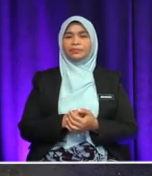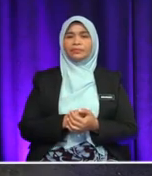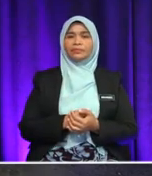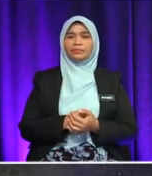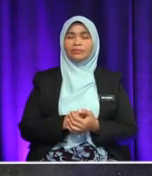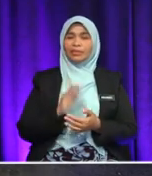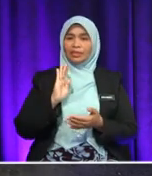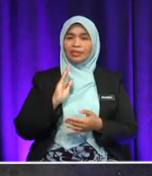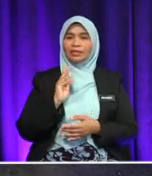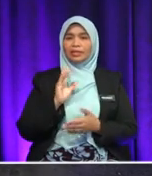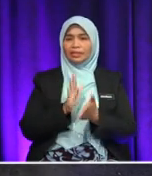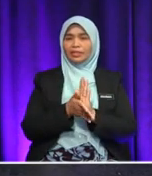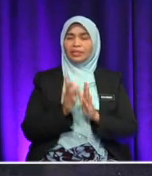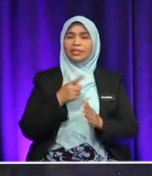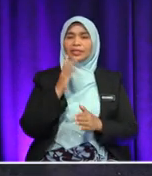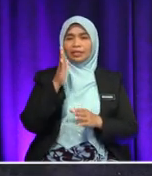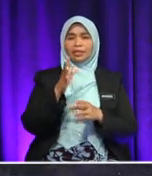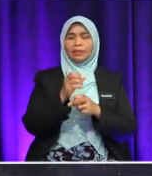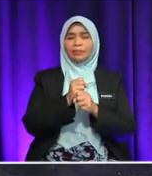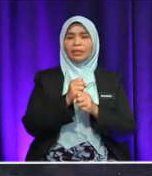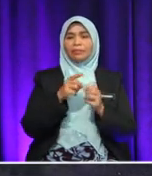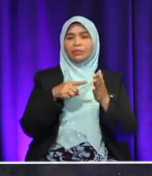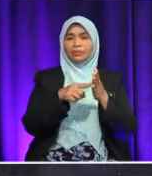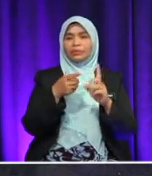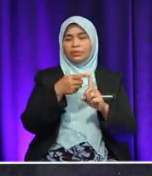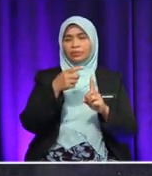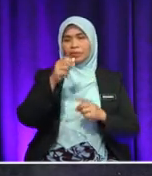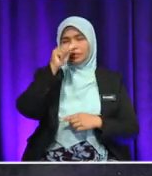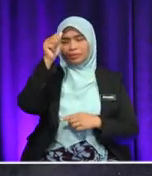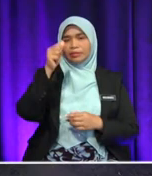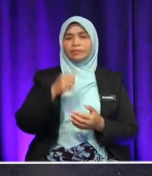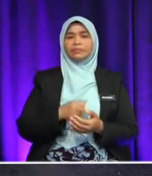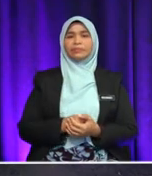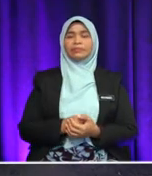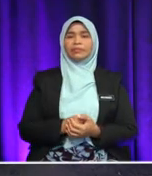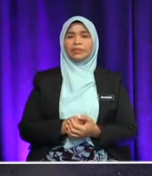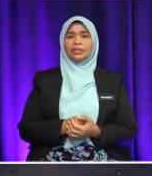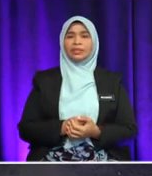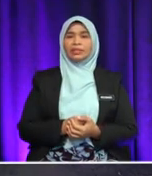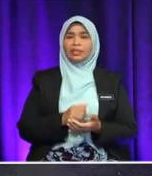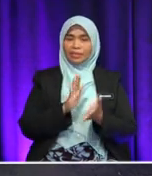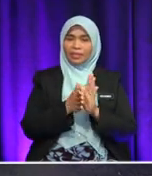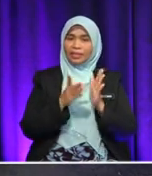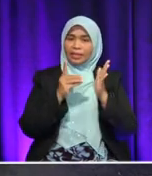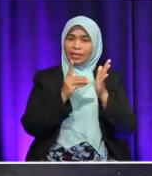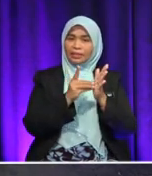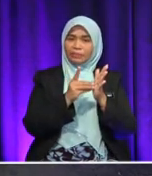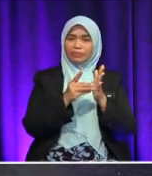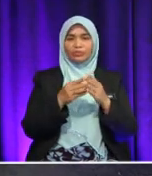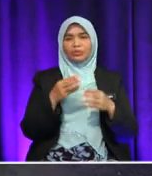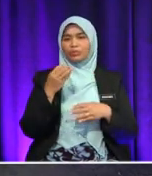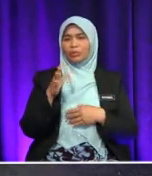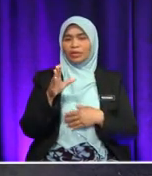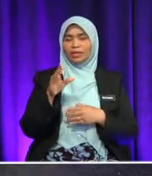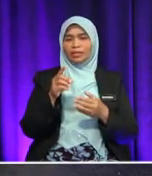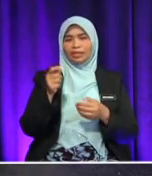yang berdoa kepadanya itu yang berkaitan dengan salat sunat istikharah jadi dalil pun telah dibacakan oleh